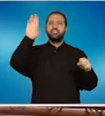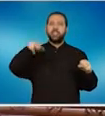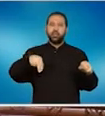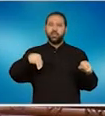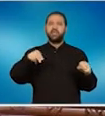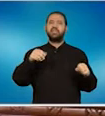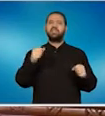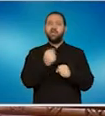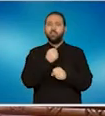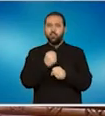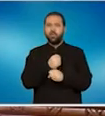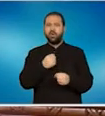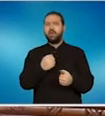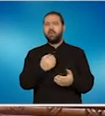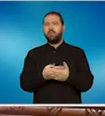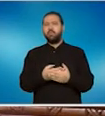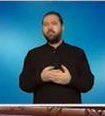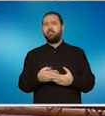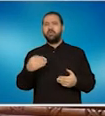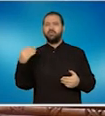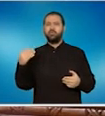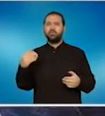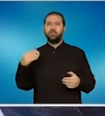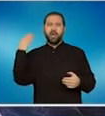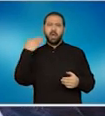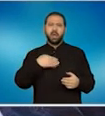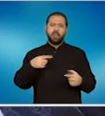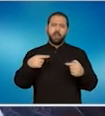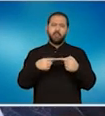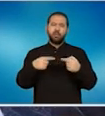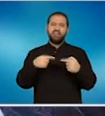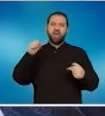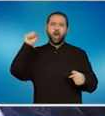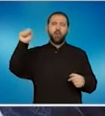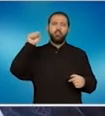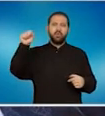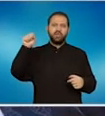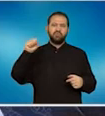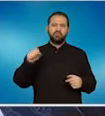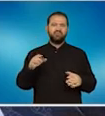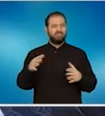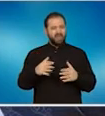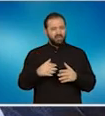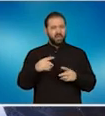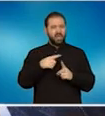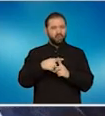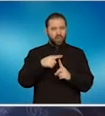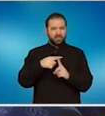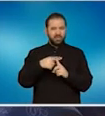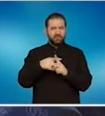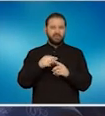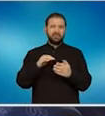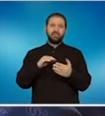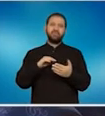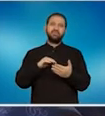luni de muncă pentru crime împotriva statului și pentru lucruri de genul acesta. Se adunaseră. Și problema